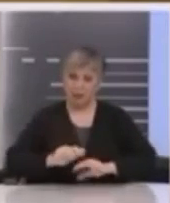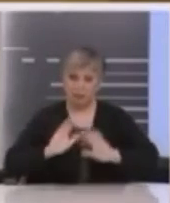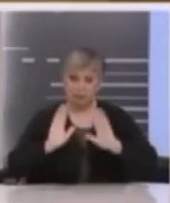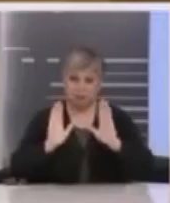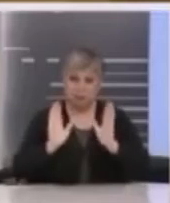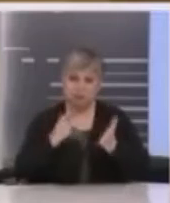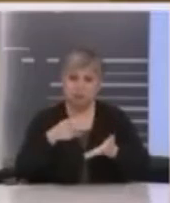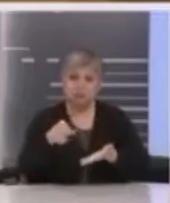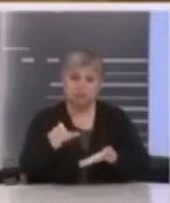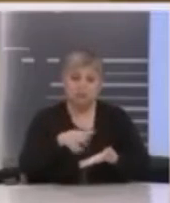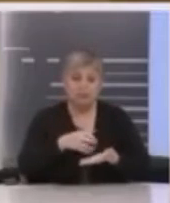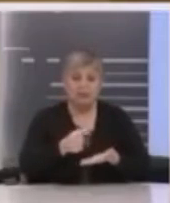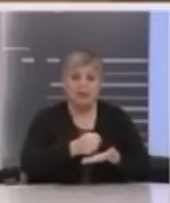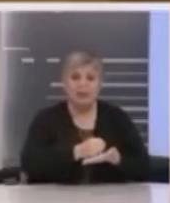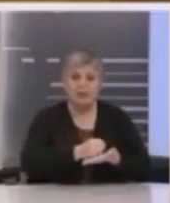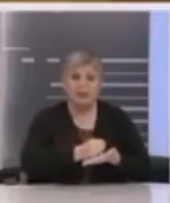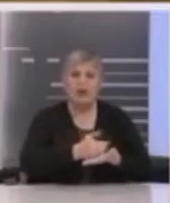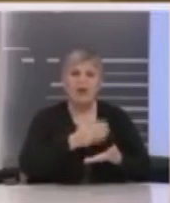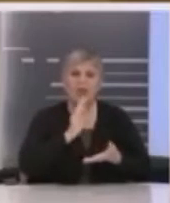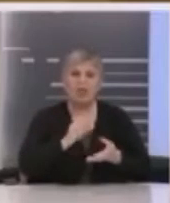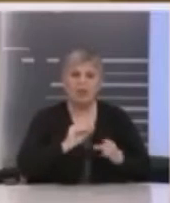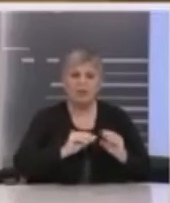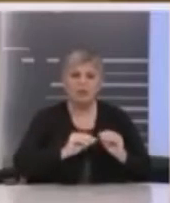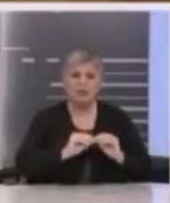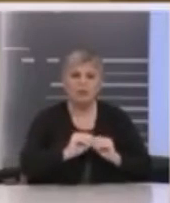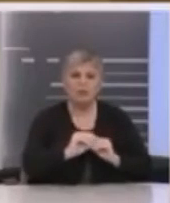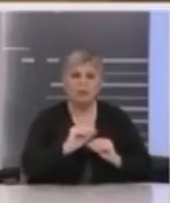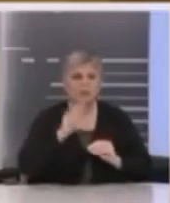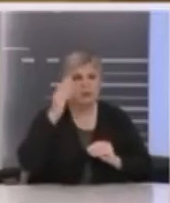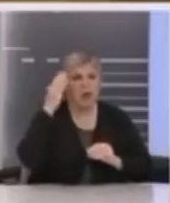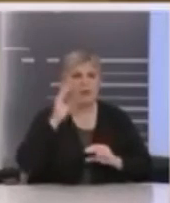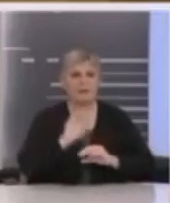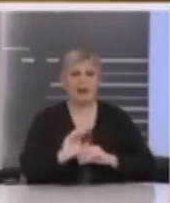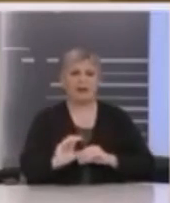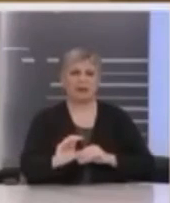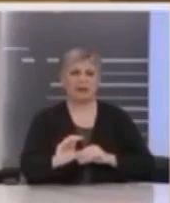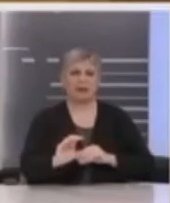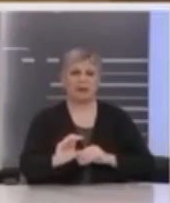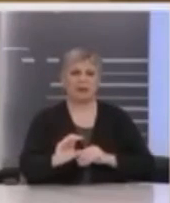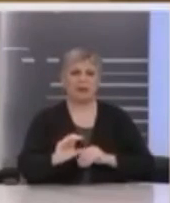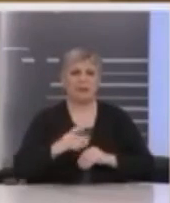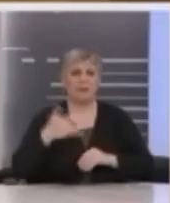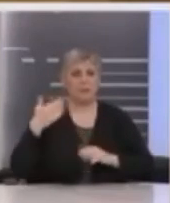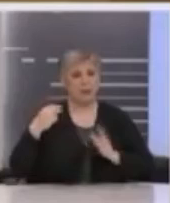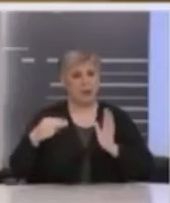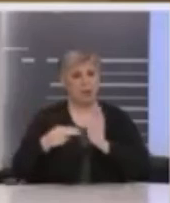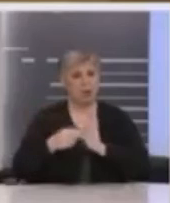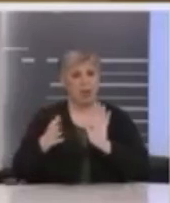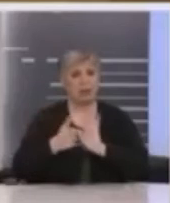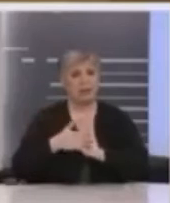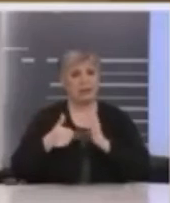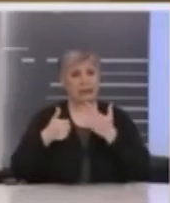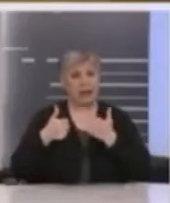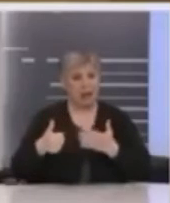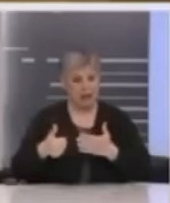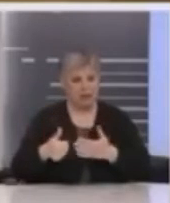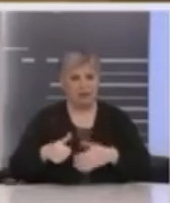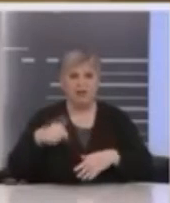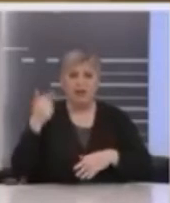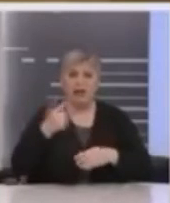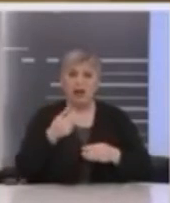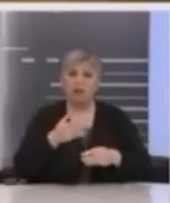είχαμε στοχεύσει στο υπερπλεόνασμα του 2016, θα είχαμε αυξημένη ανάπτυξη κατά τουλάχιστον